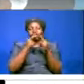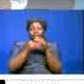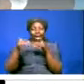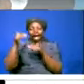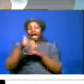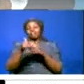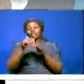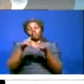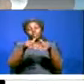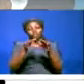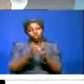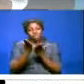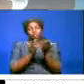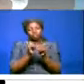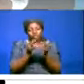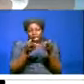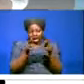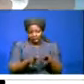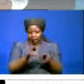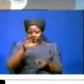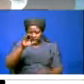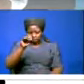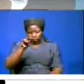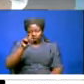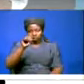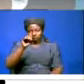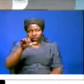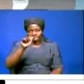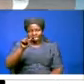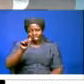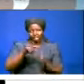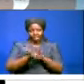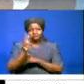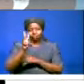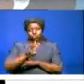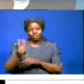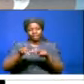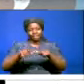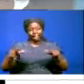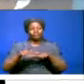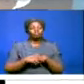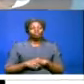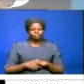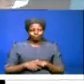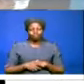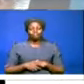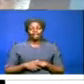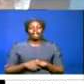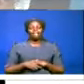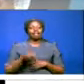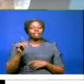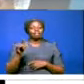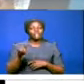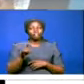kanisa Katoliki la Consolata Shrine mtaani Westlands, mjane wa mwenda zake na pia mwanae wa kiume walimtaja mwenda zake